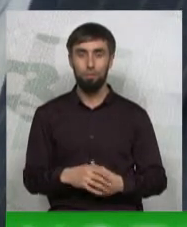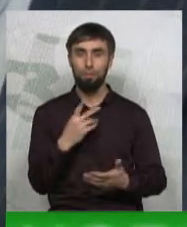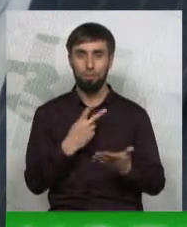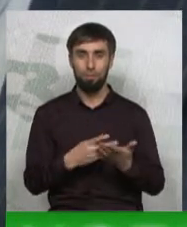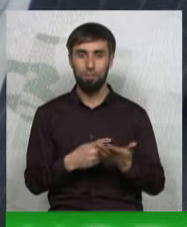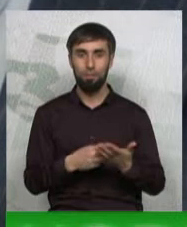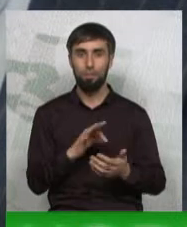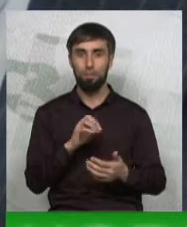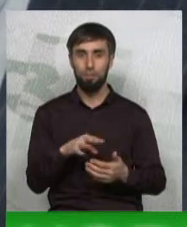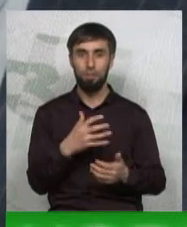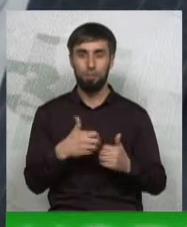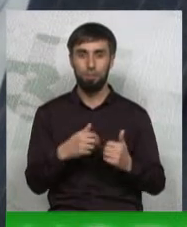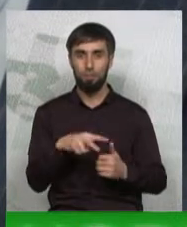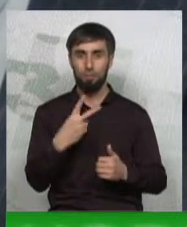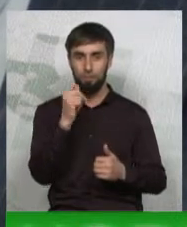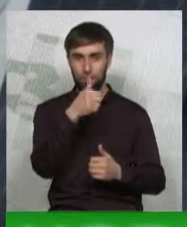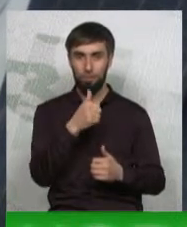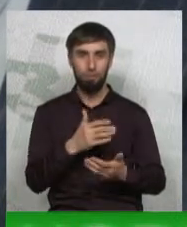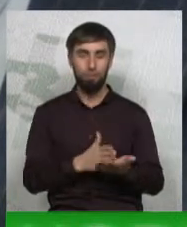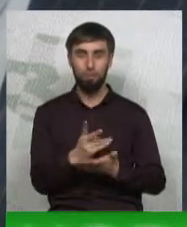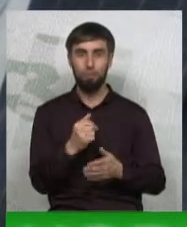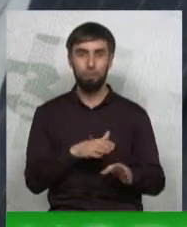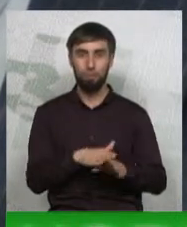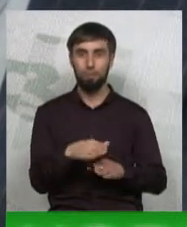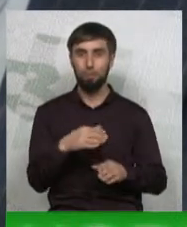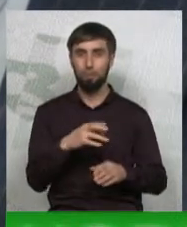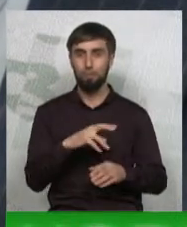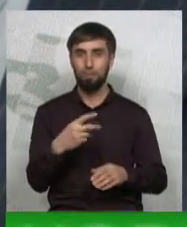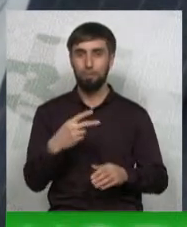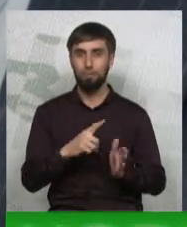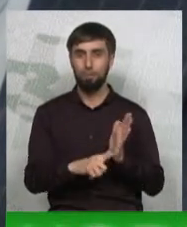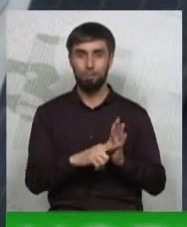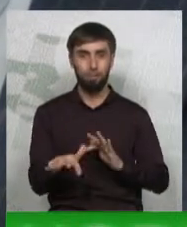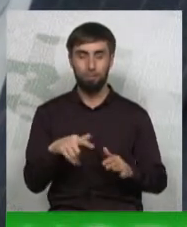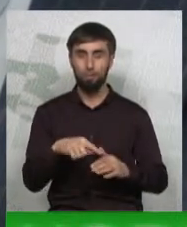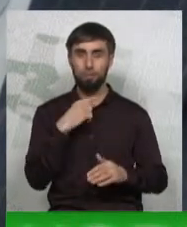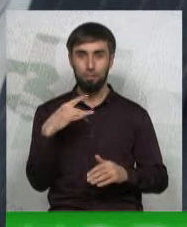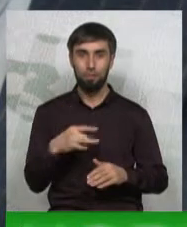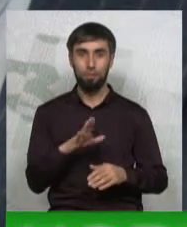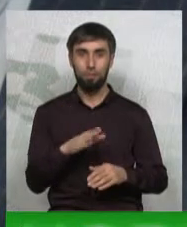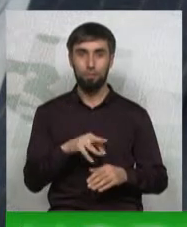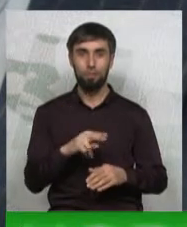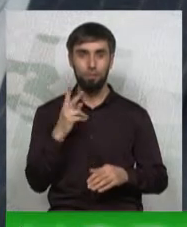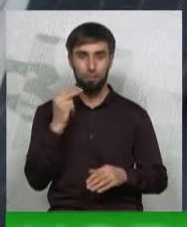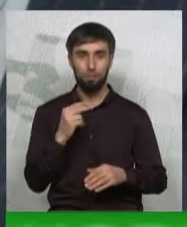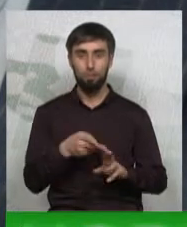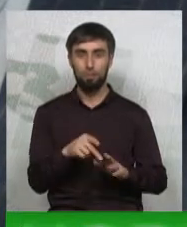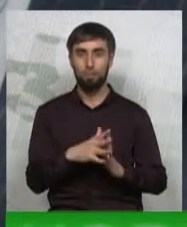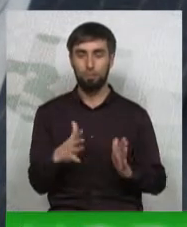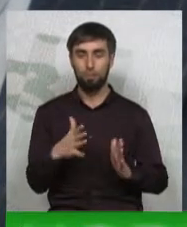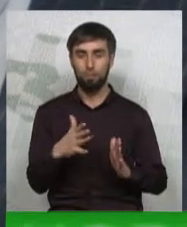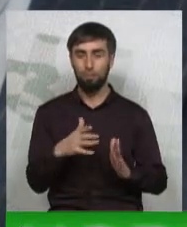Предусмотрено объем средств на 2022 год направляется на реализацию более 70 мероприятий на территории республики, в том числе основные из них